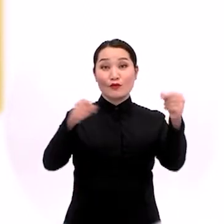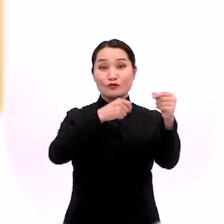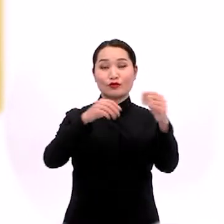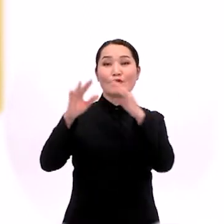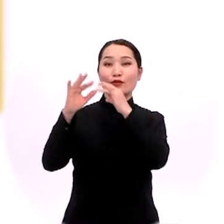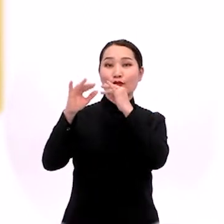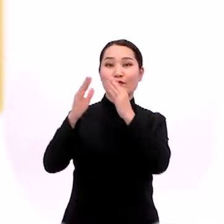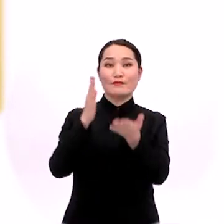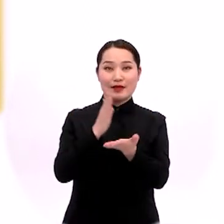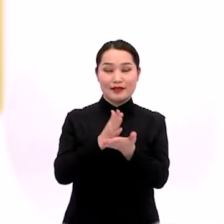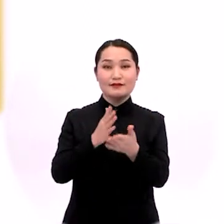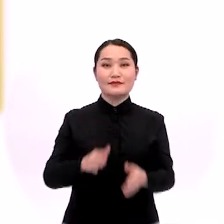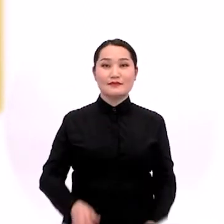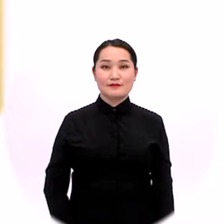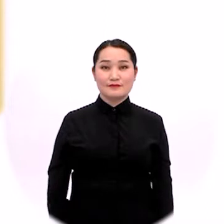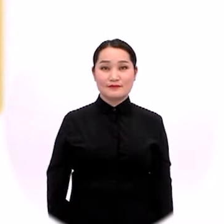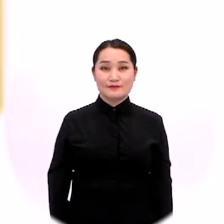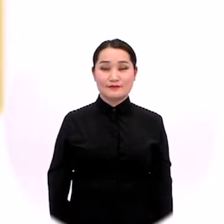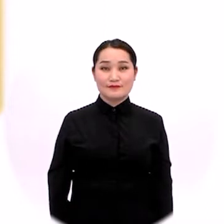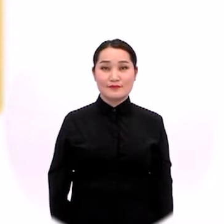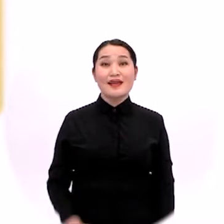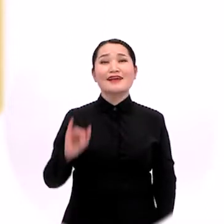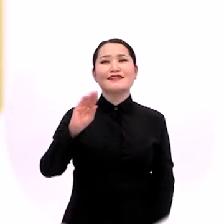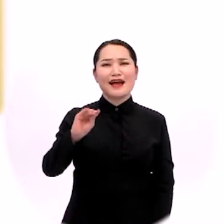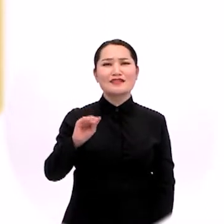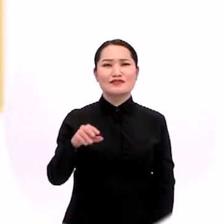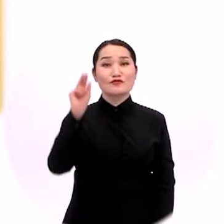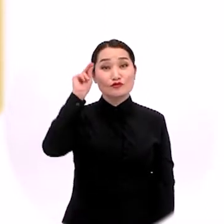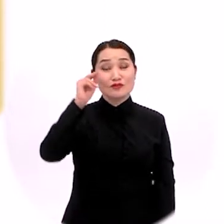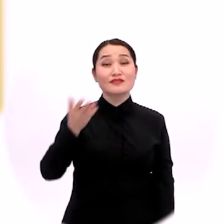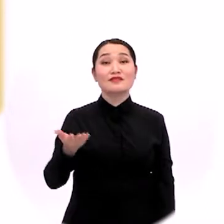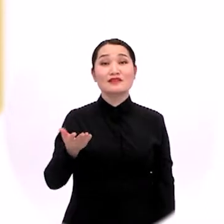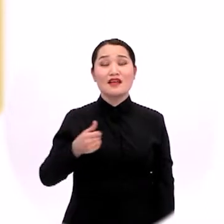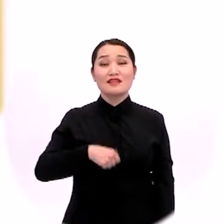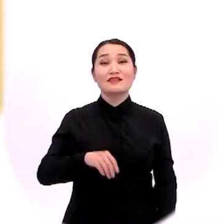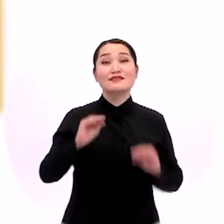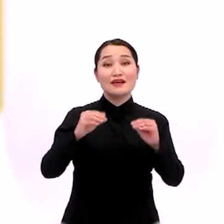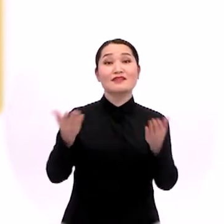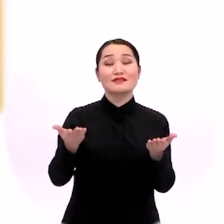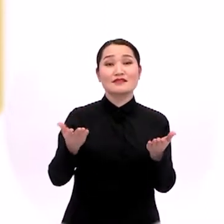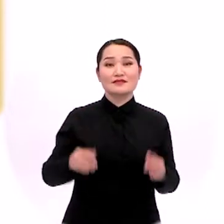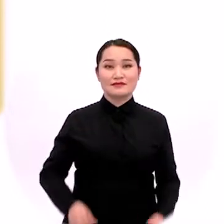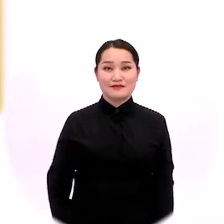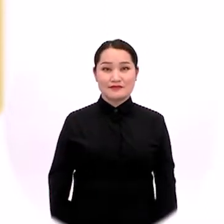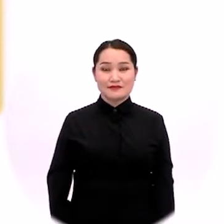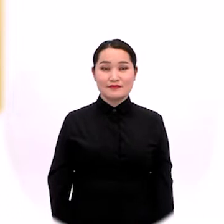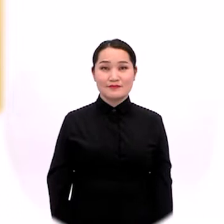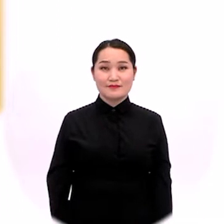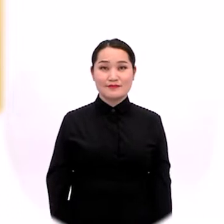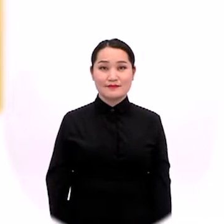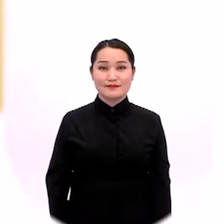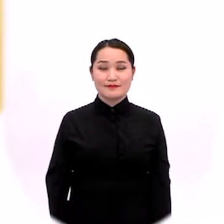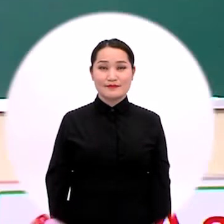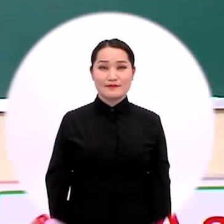байна. Тэд үүнийг яаж сурсан болоо? Хэн зааж өгсөн бол?